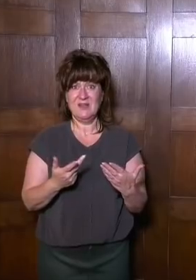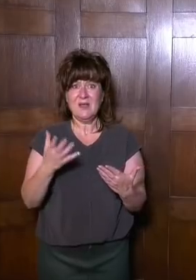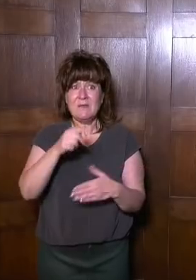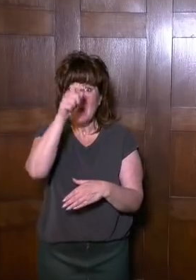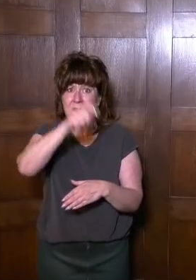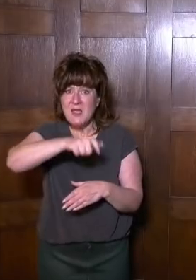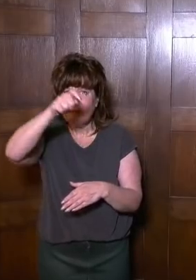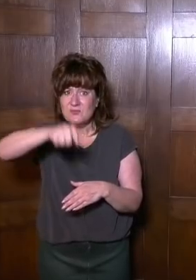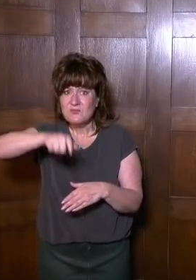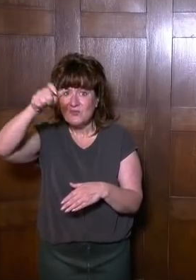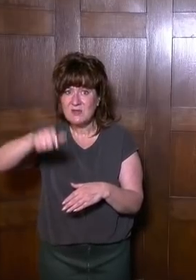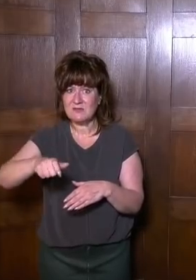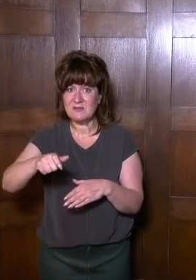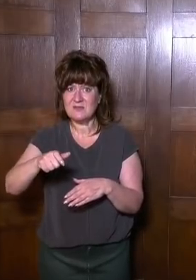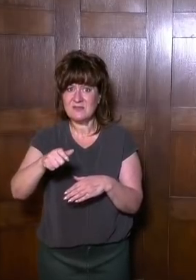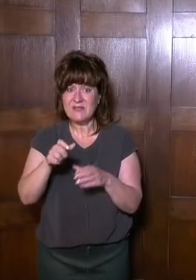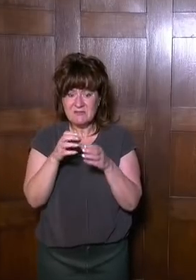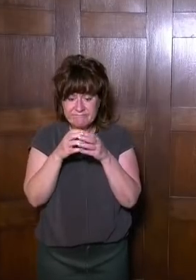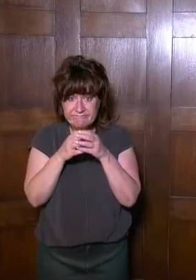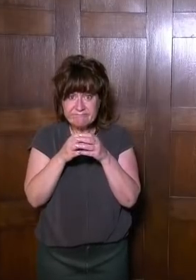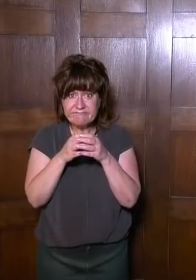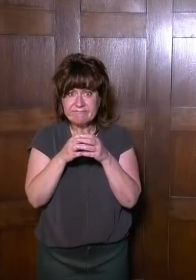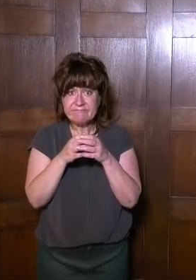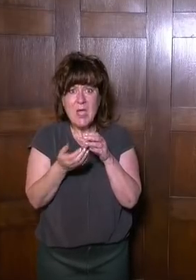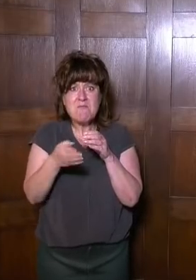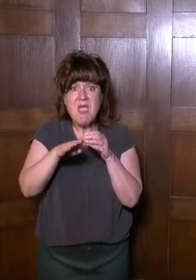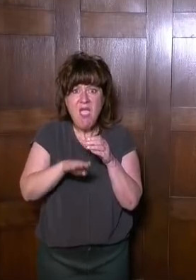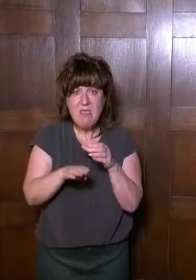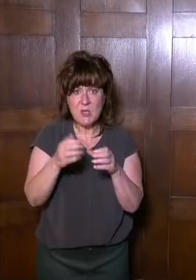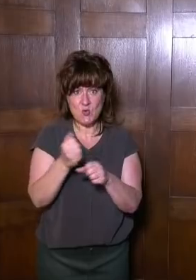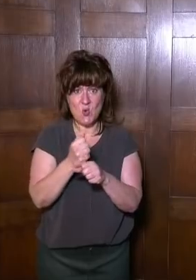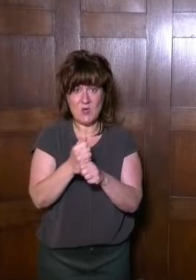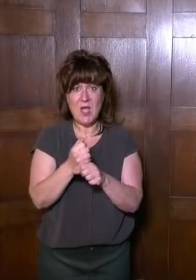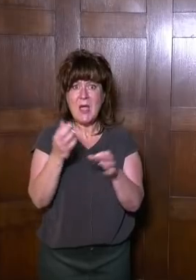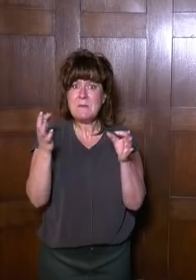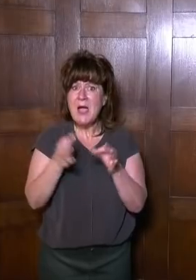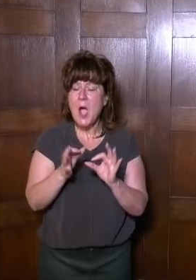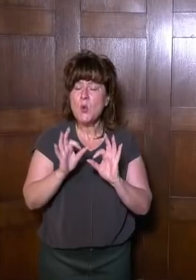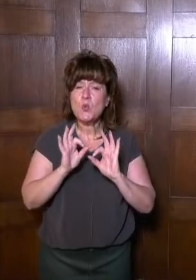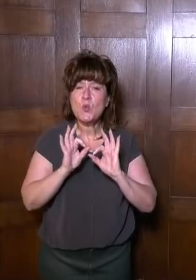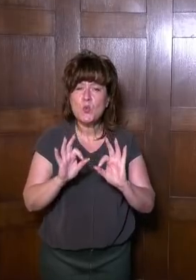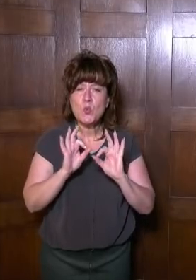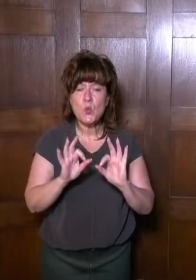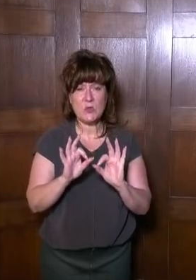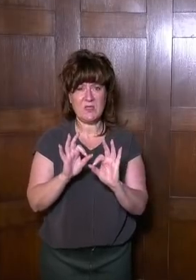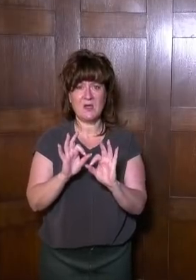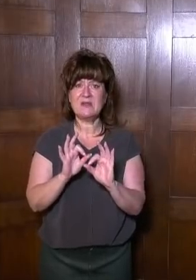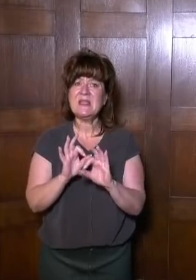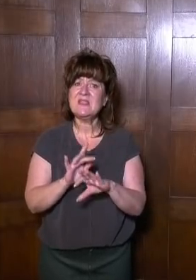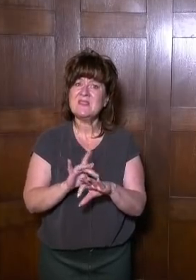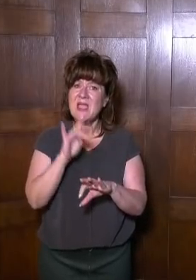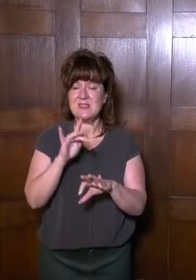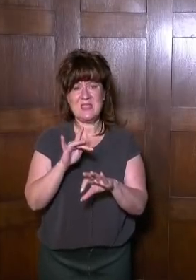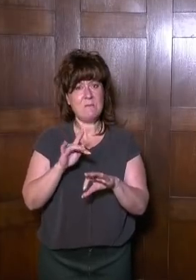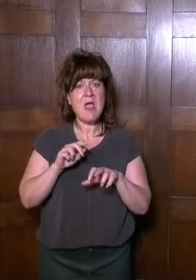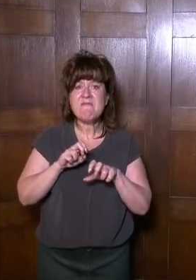Menschen, wenn sie merken, dass in kleiner Runde das stattfindet und wir brauchen da behutsame, aber glaube ich auch wirklich tatsächlich wirksame Möglichkeiten,